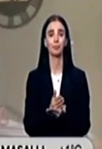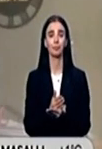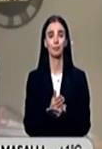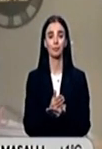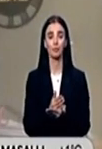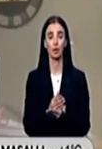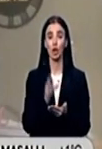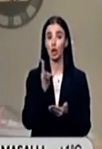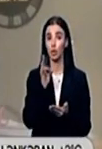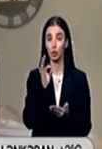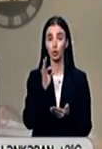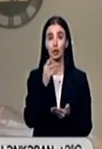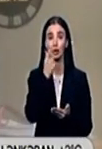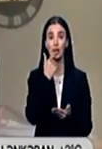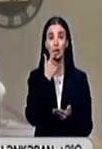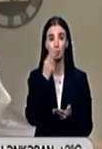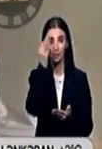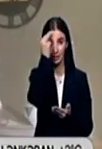tam fərqli.